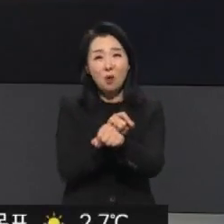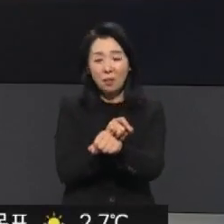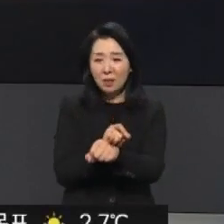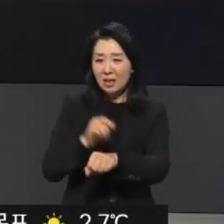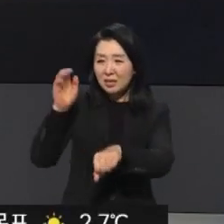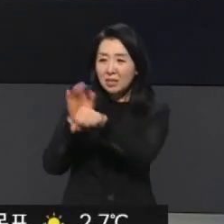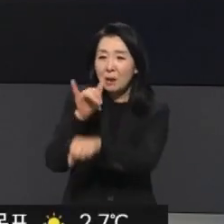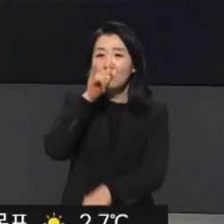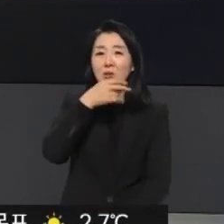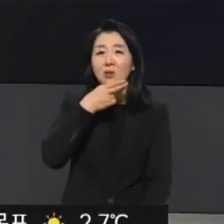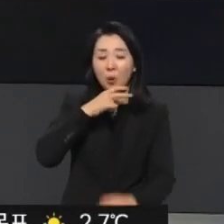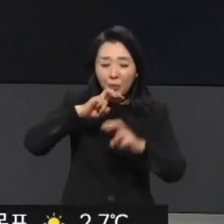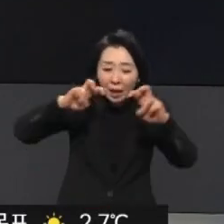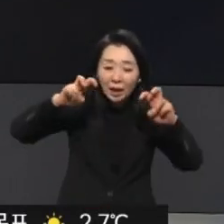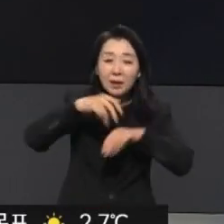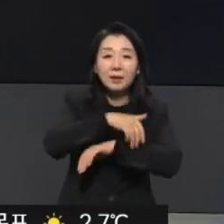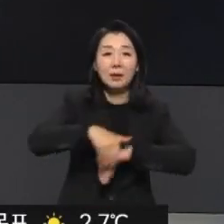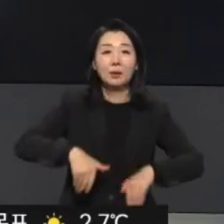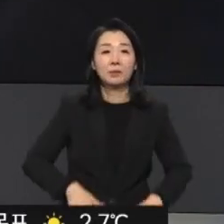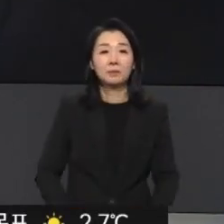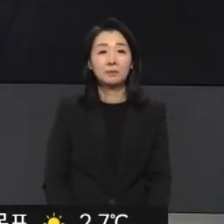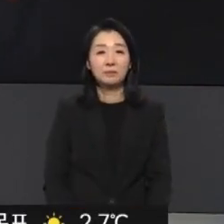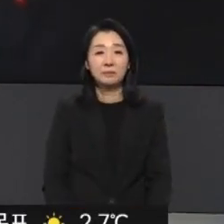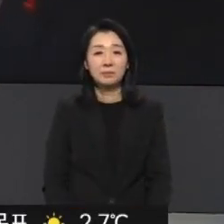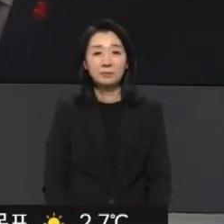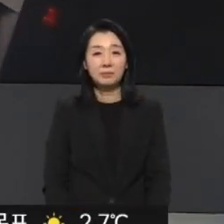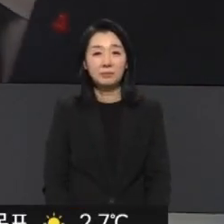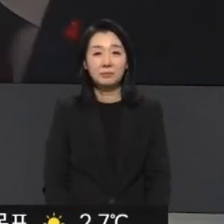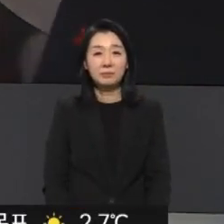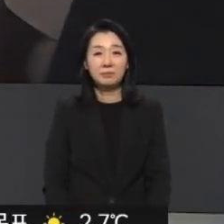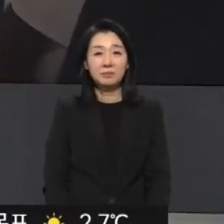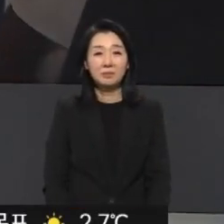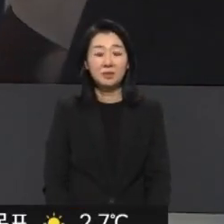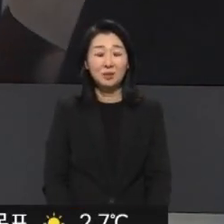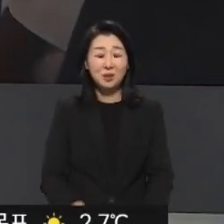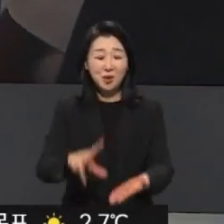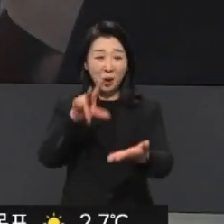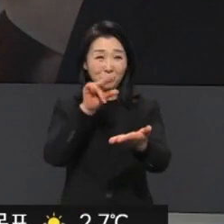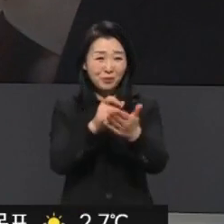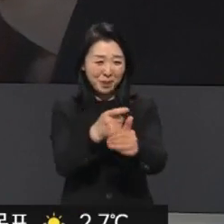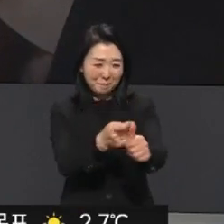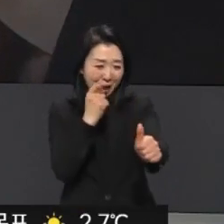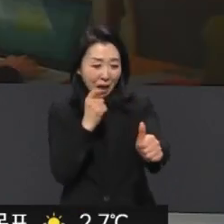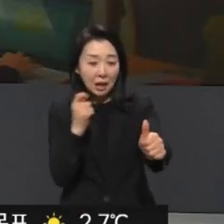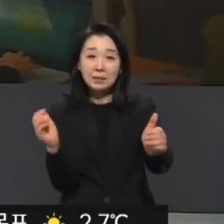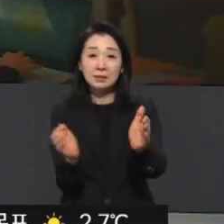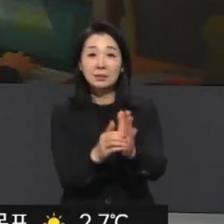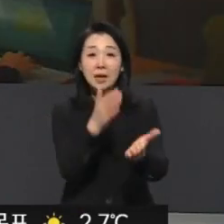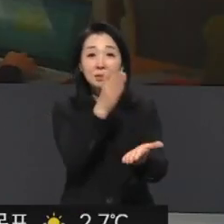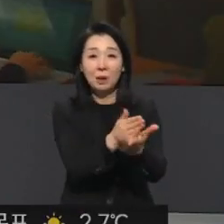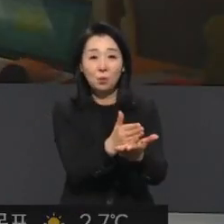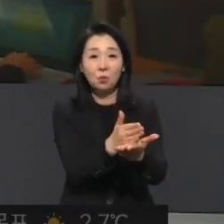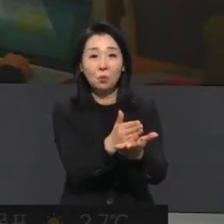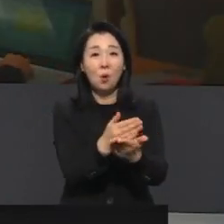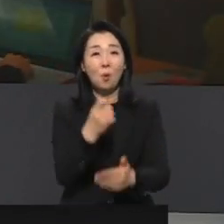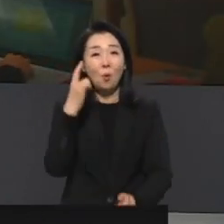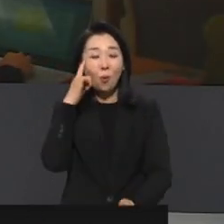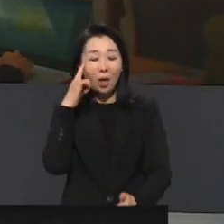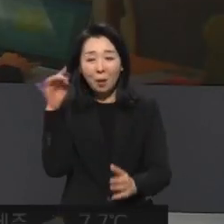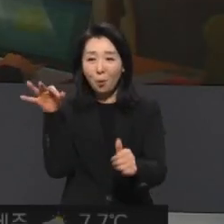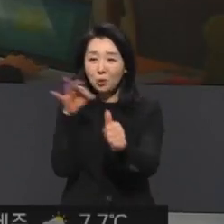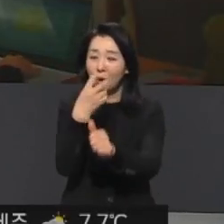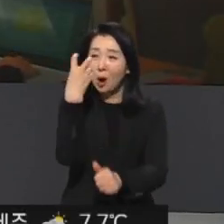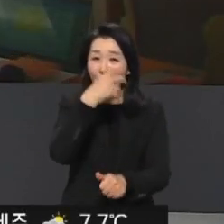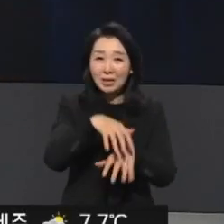행위가 있었는지도 들여다본단 계획입니다. 그리고 단순히 문제를 잡아내는 데서 그쳐서는 안 되겠죠. 보조금